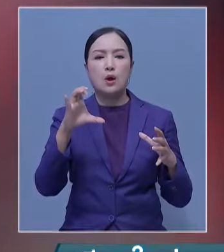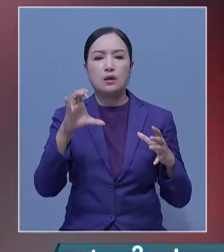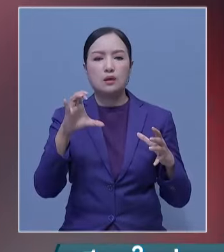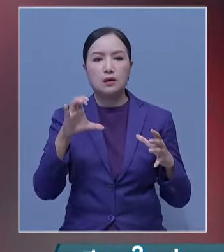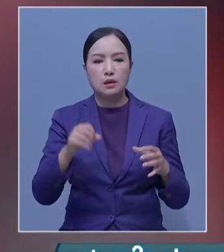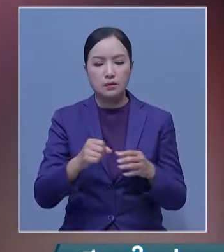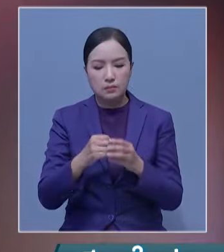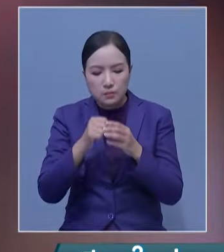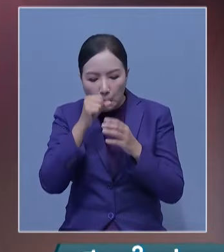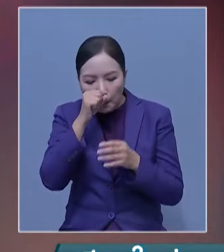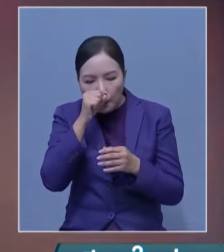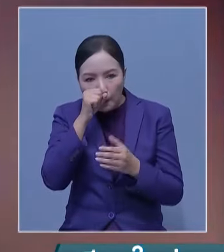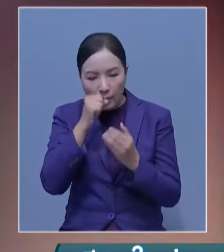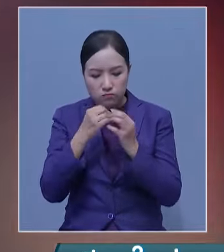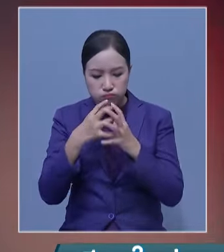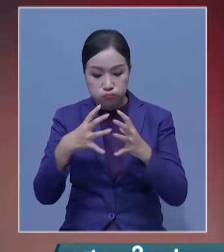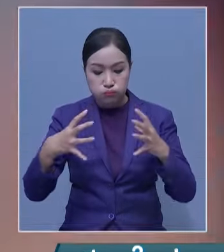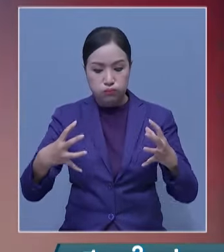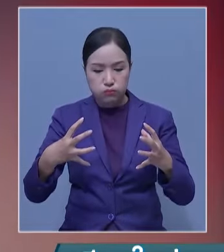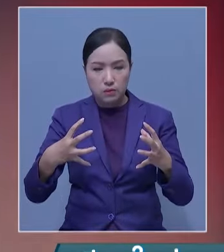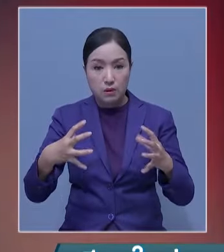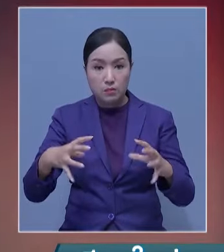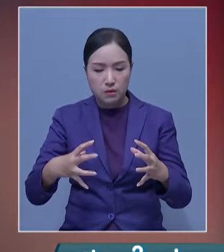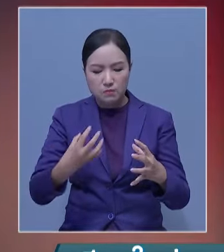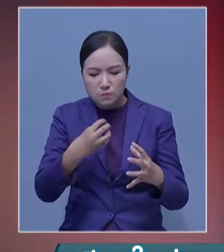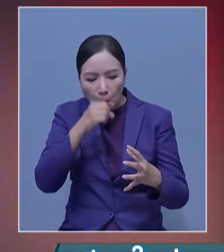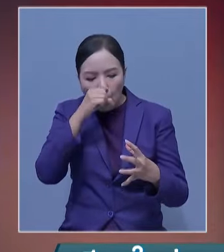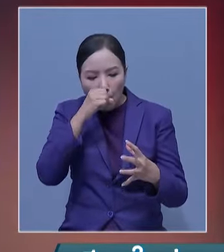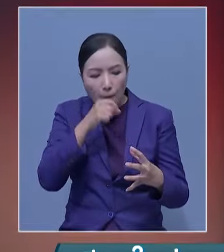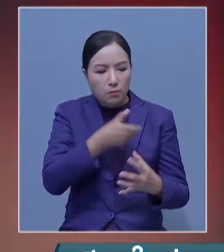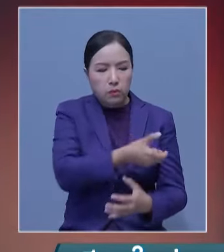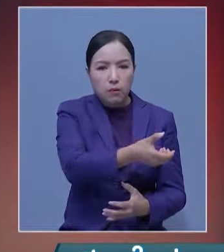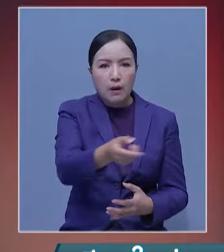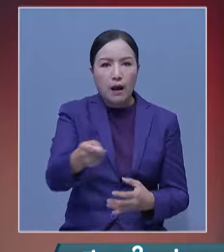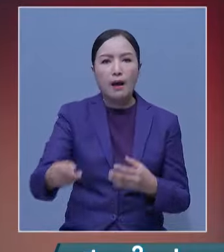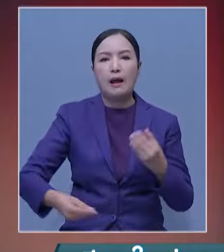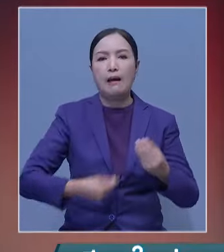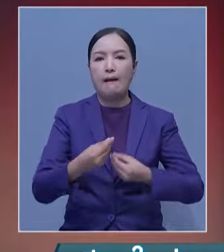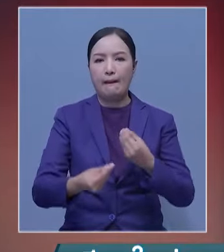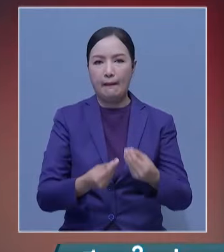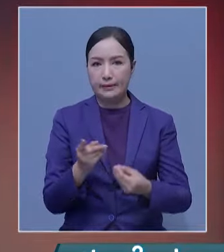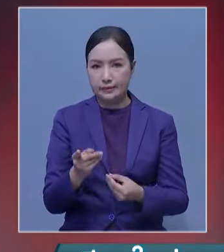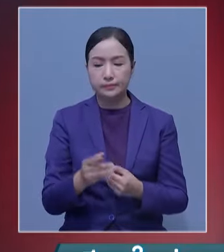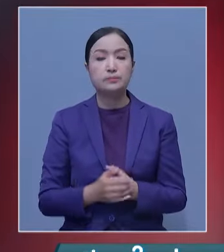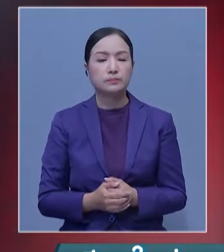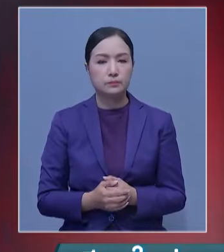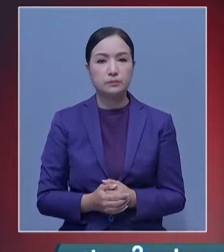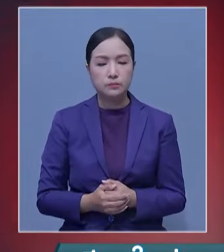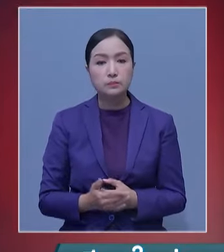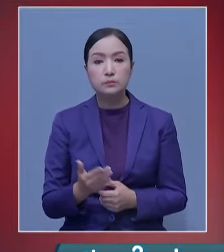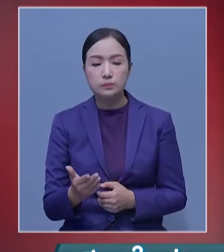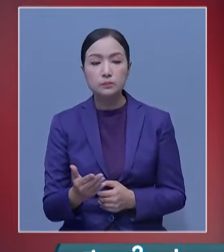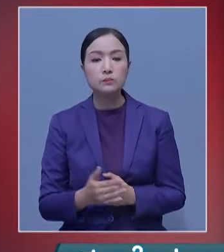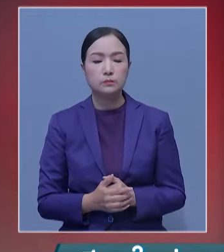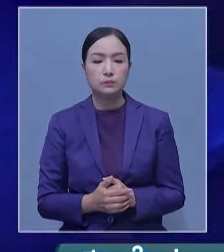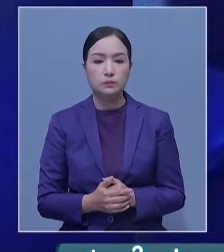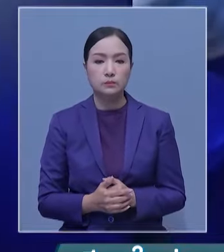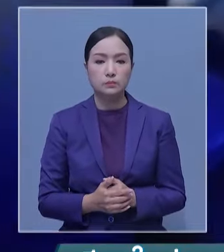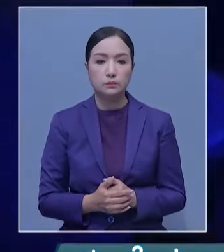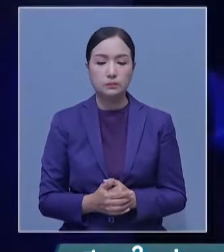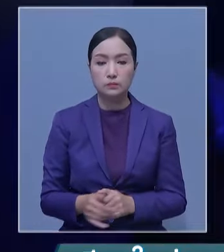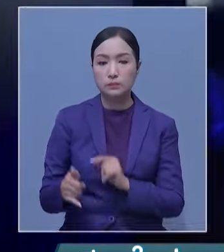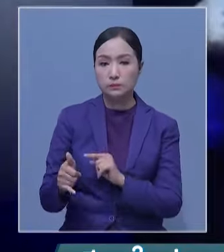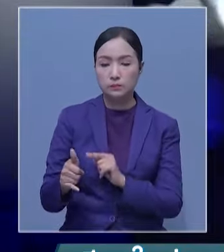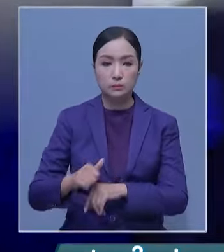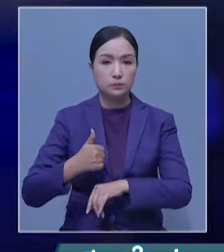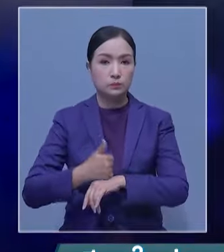ระบาดในกลุ่มนักท่องเที่ยวชาวต่างชาตินะครับทางด้านของเภสัชกรชำนาญการพิเศษคุณมโนรมสินทบอาชากุลนะ